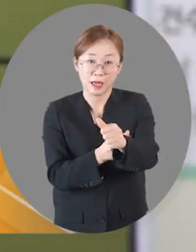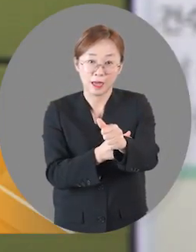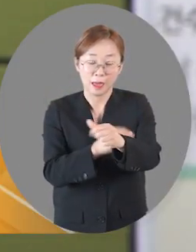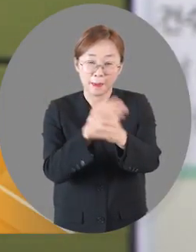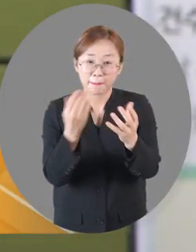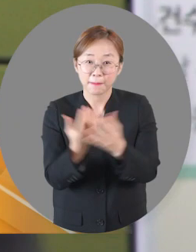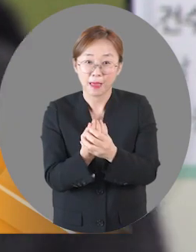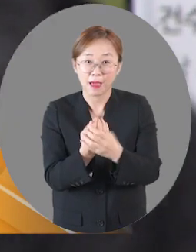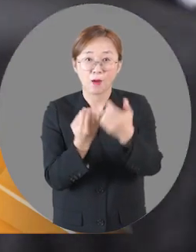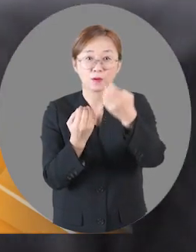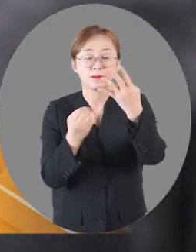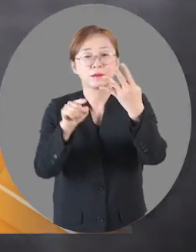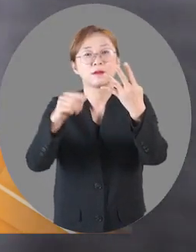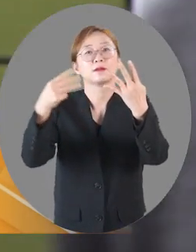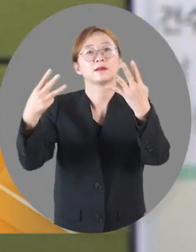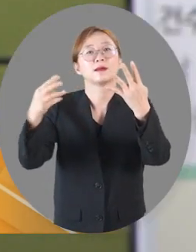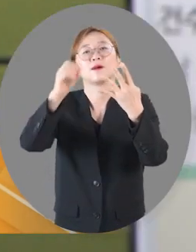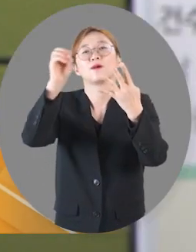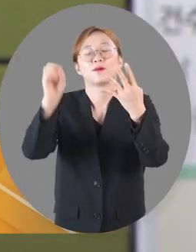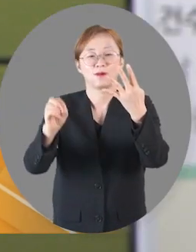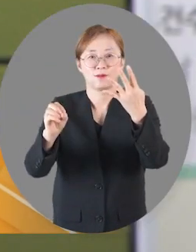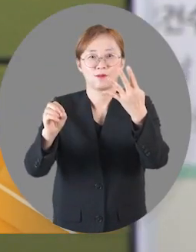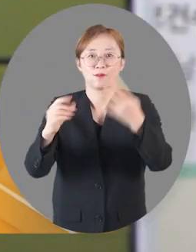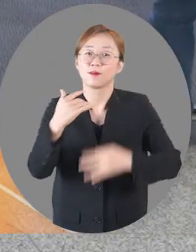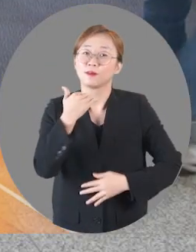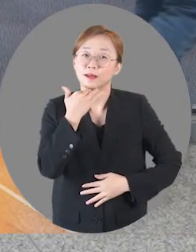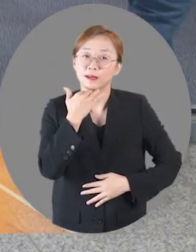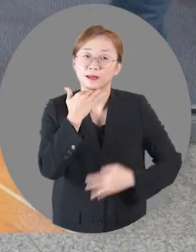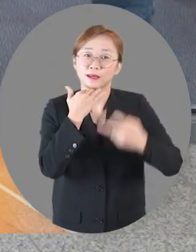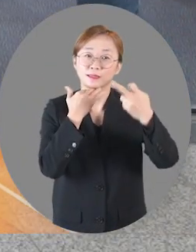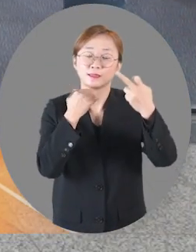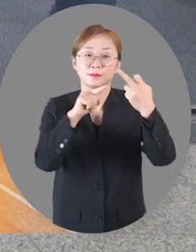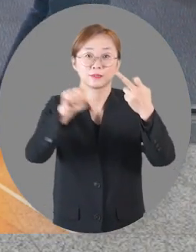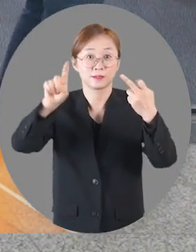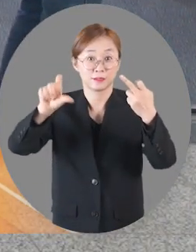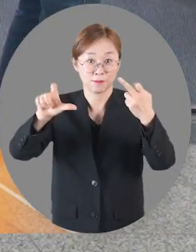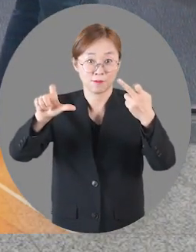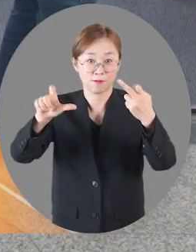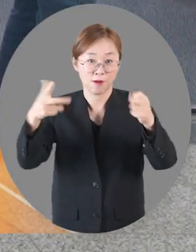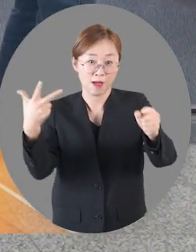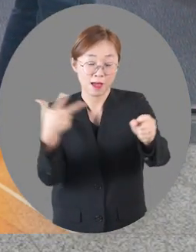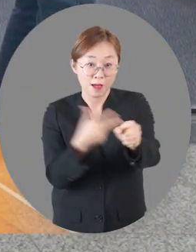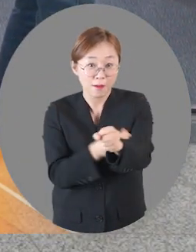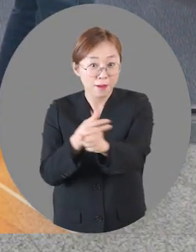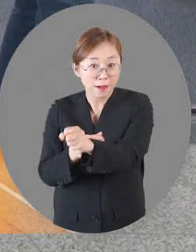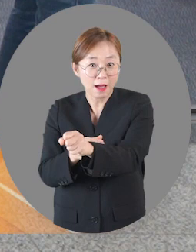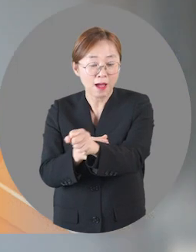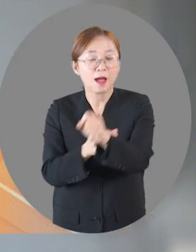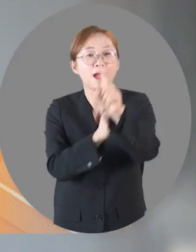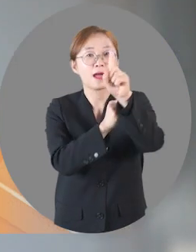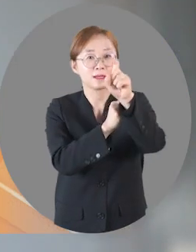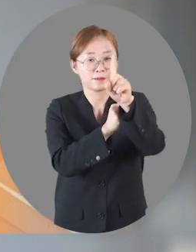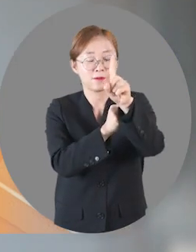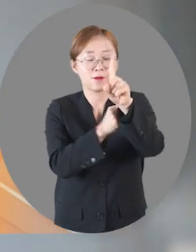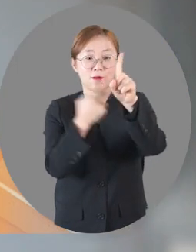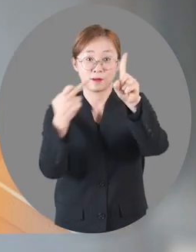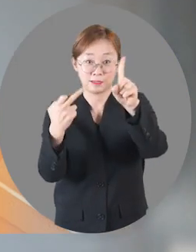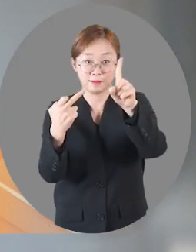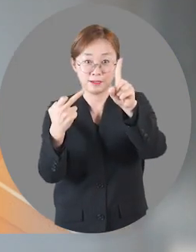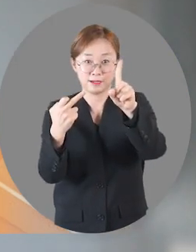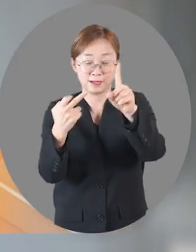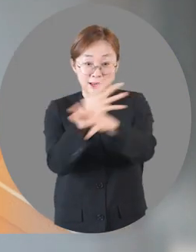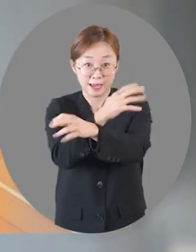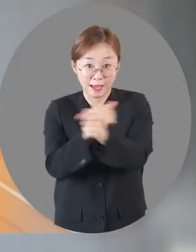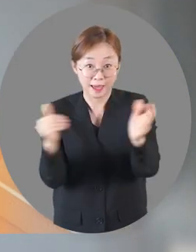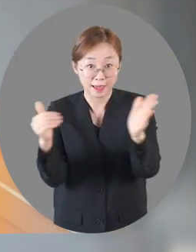예약률은 54.3%로 진행 중이며 12에서 15세 소아청소년 접종은 11월 12일까지